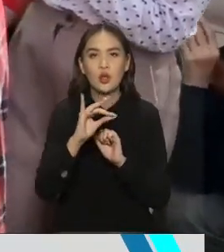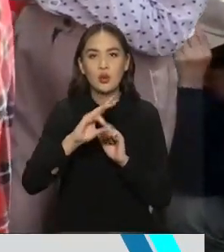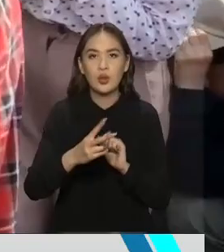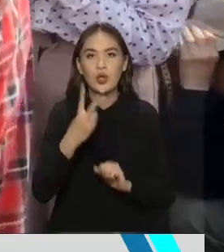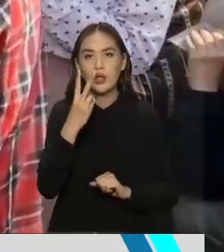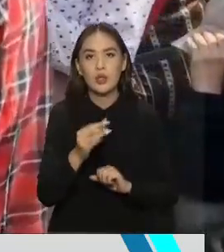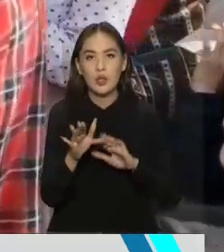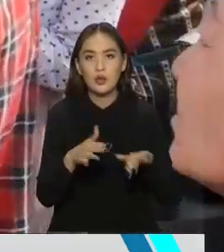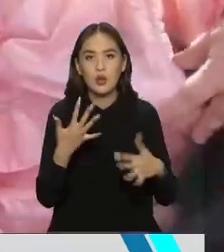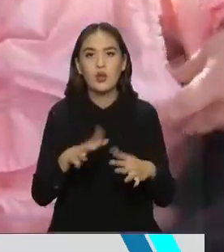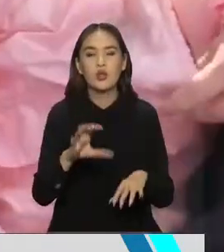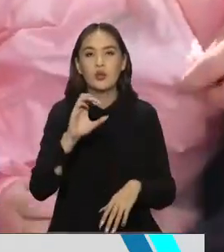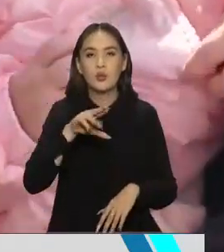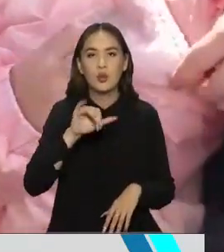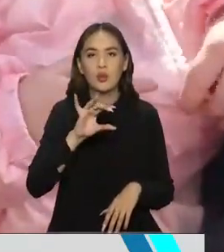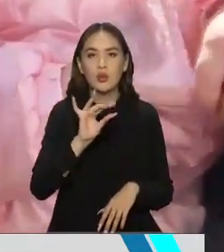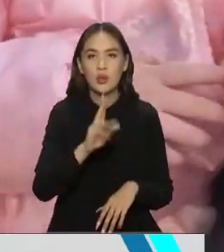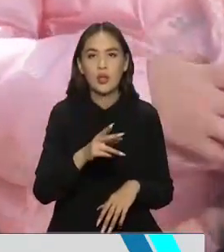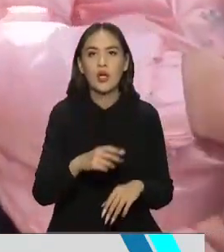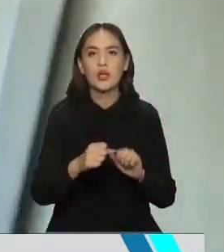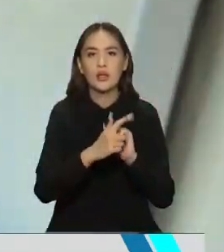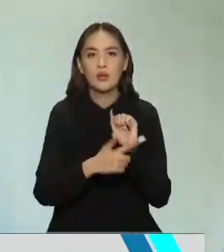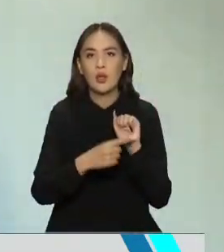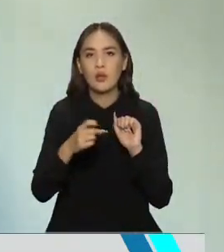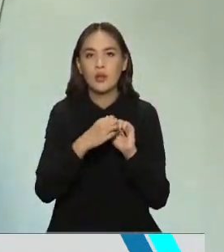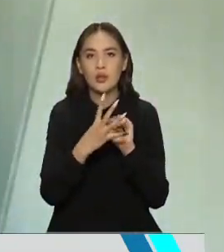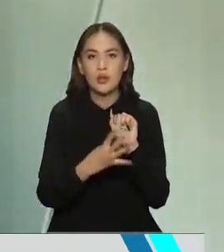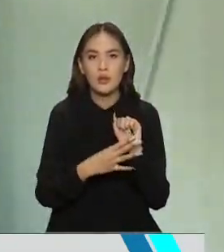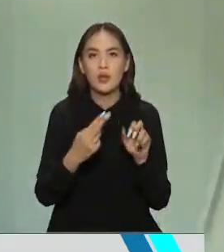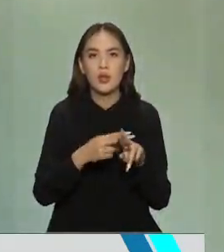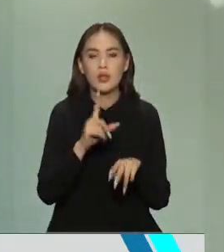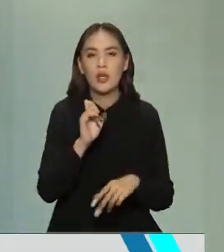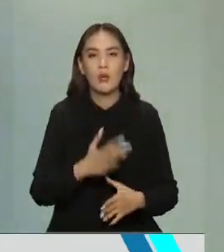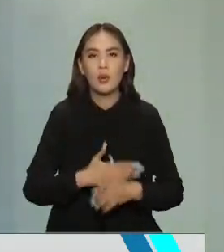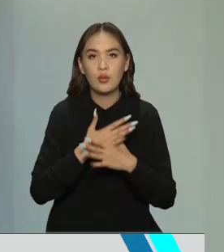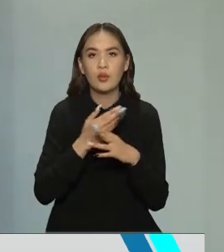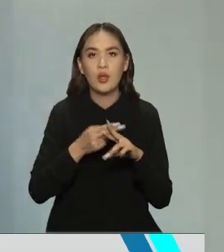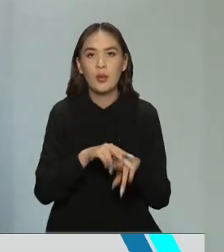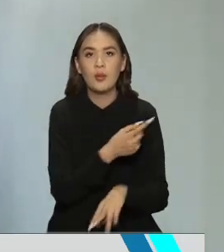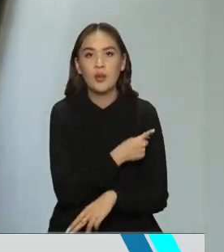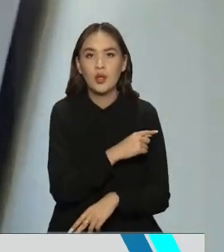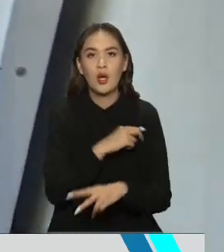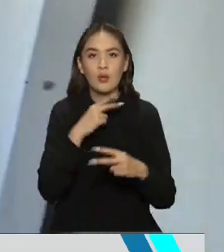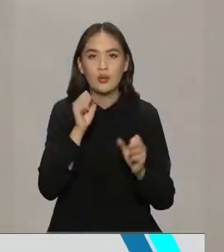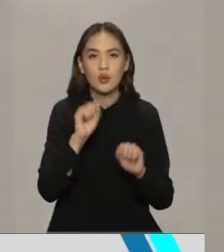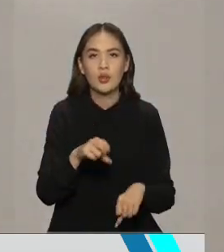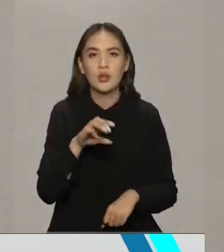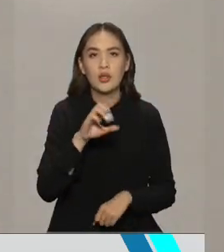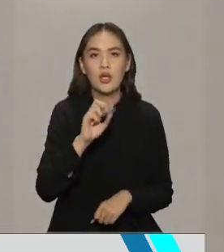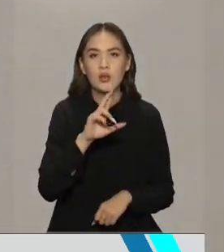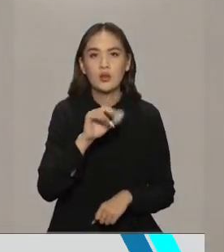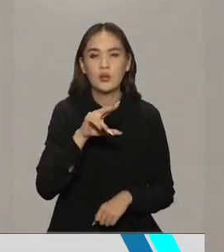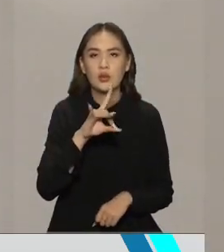врачи посетят спутник. С 17 по 19 число за помощью к медикам смогут обратиться жители